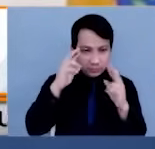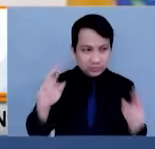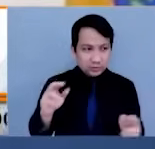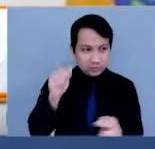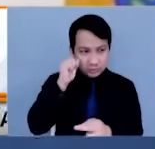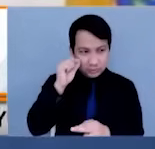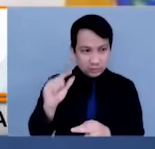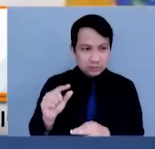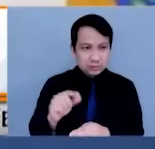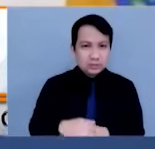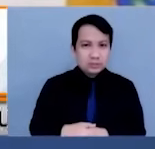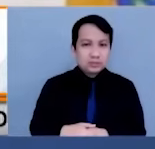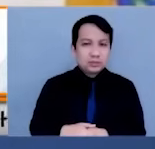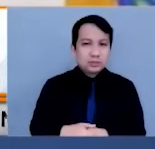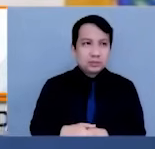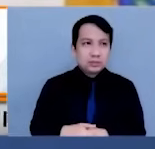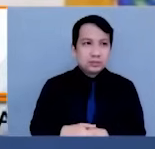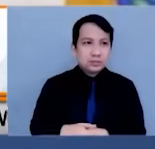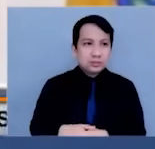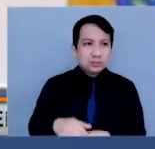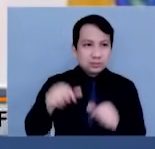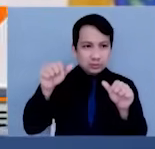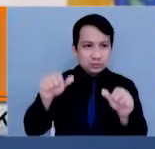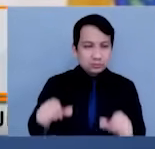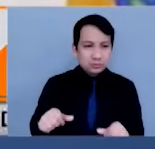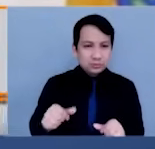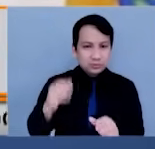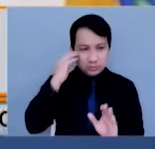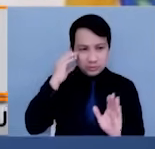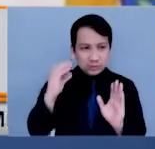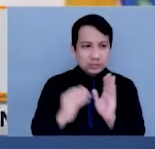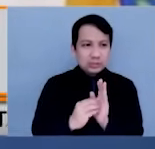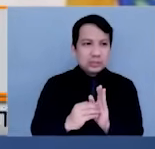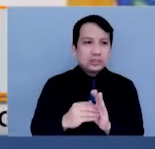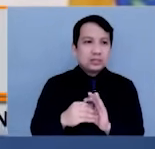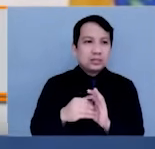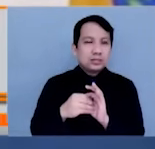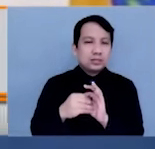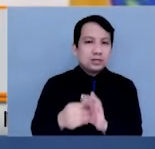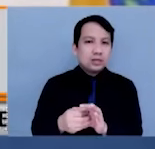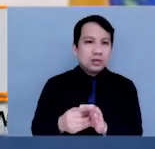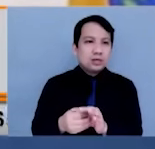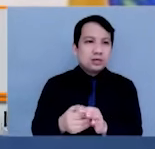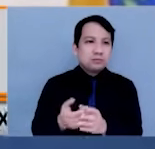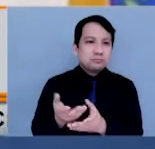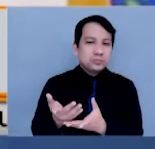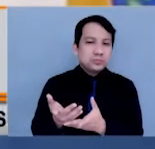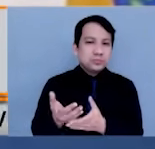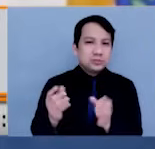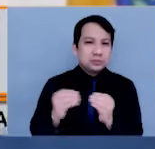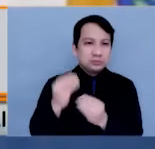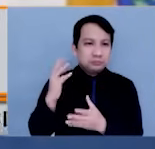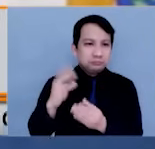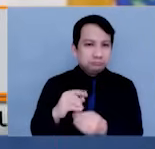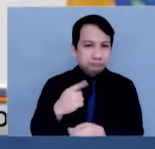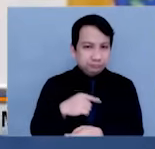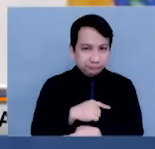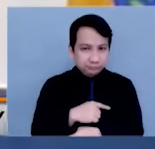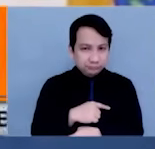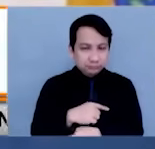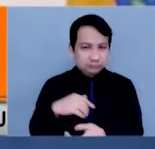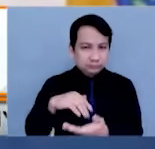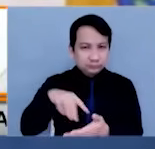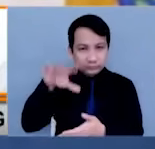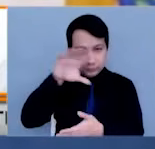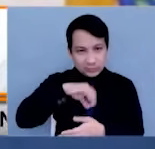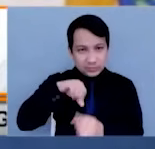was inappropriate to post those pictures, but it was a moment that was, I guess, that we could be proud